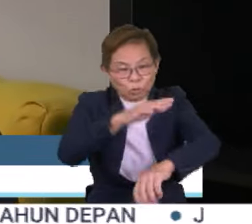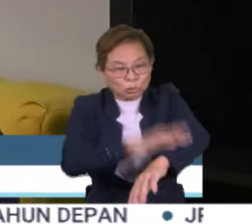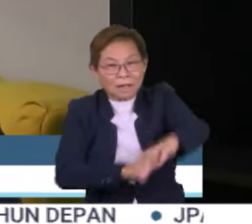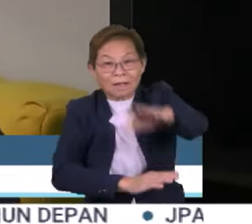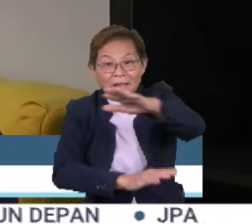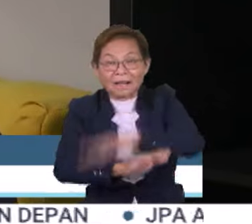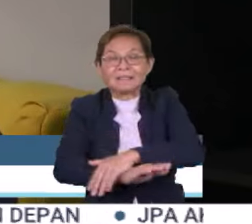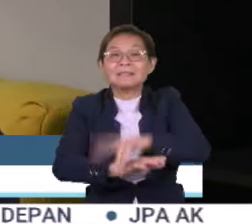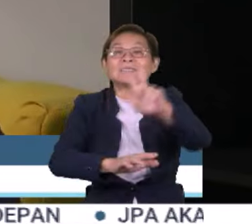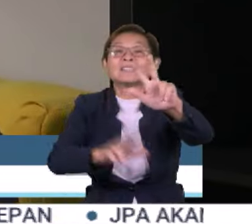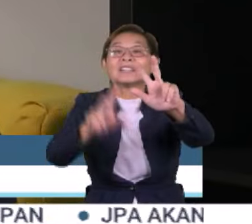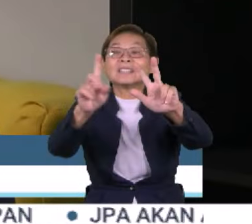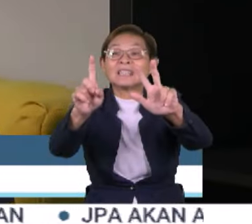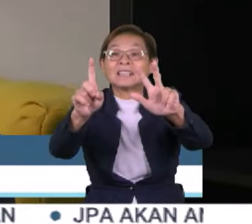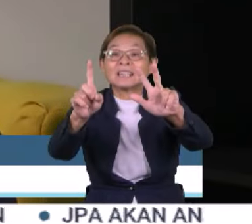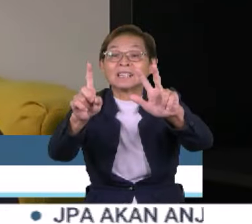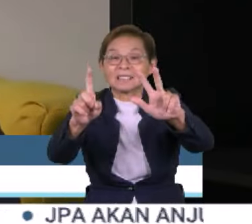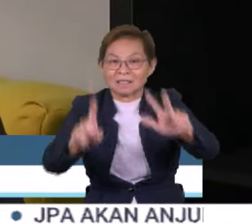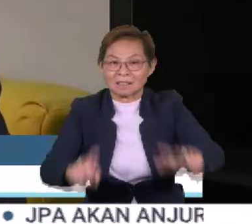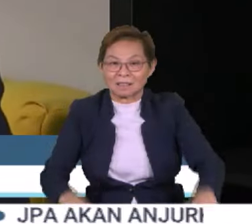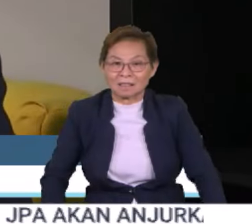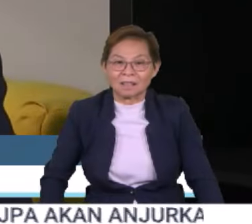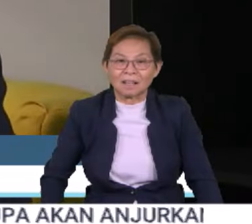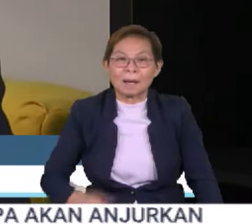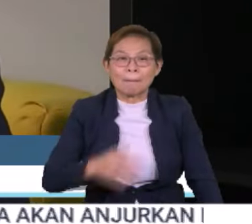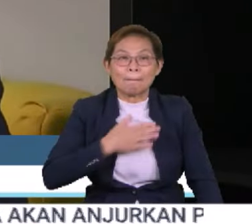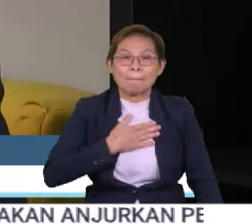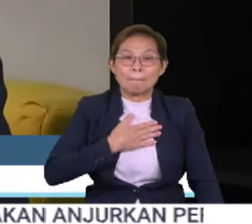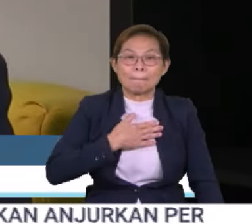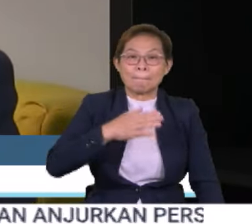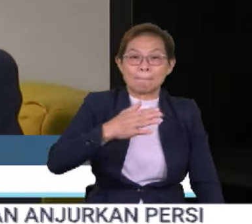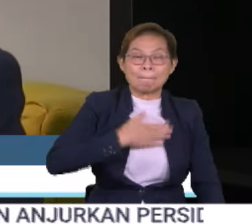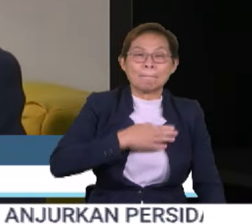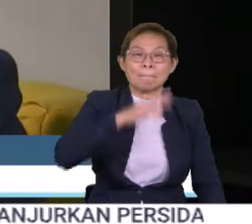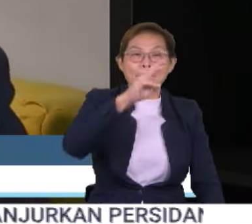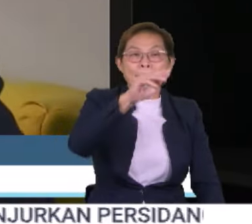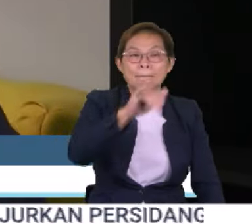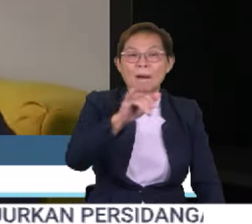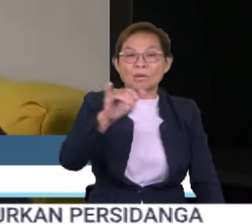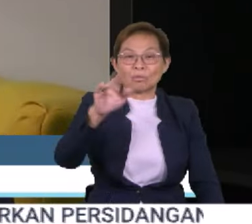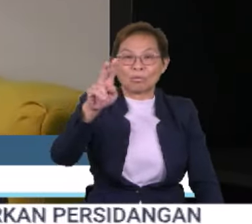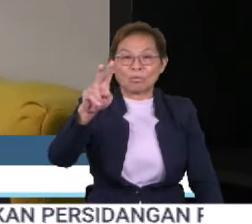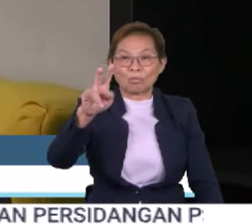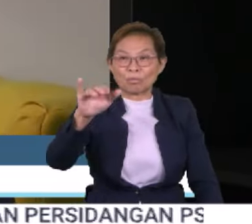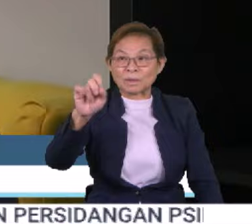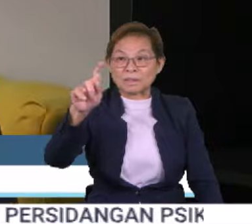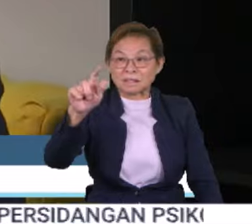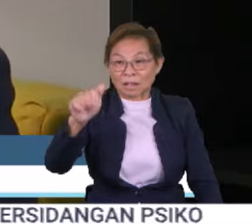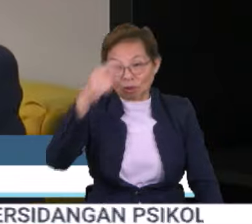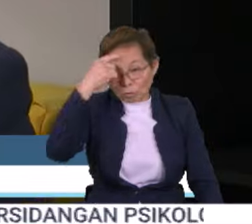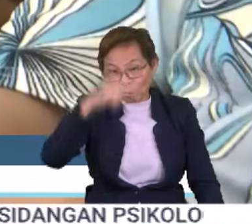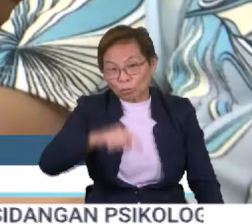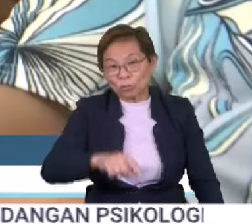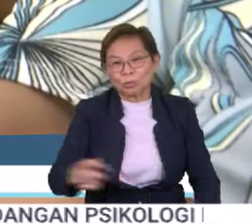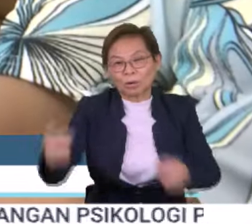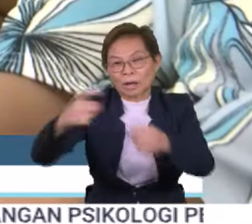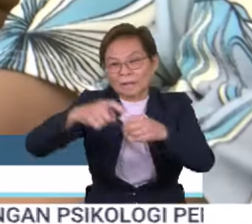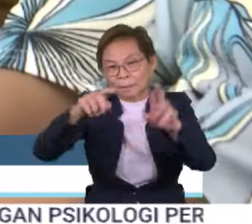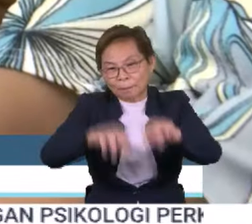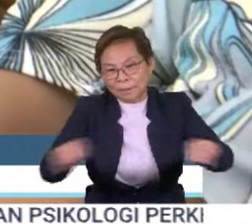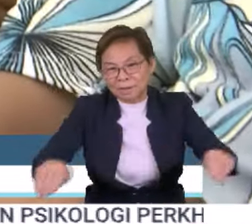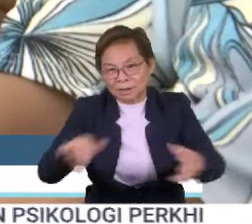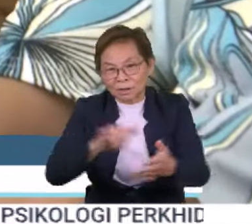yang dilakukan melalui rakan pelaksana kami MyVista kepada dua orang kanak-kanak remaja dan juga beberapa sumbangan lain berkaitan dengan pelajar